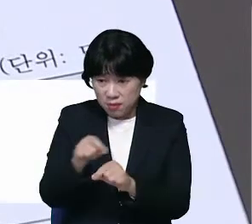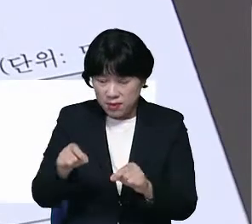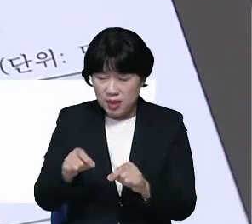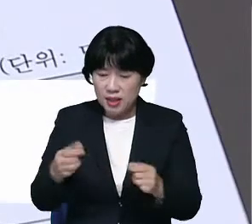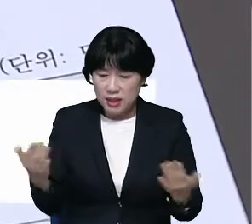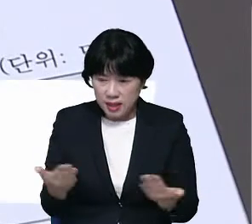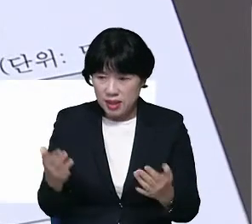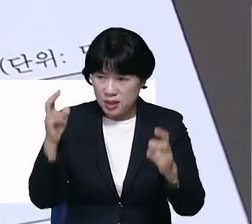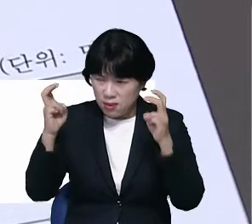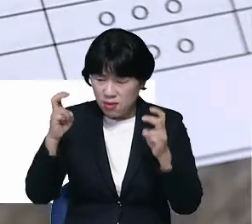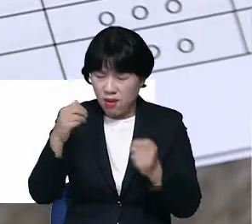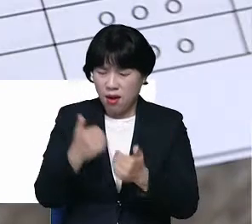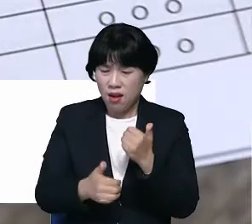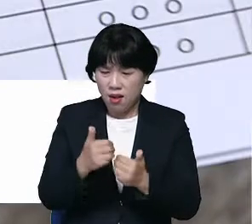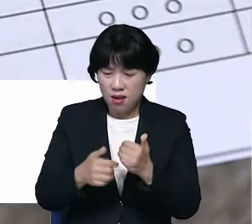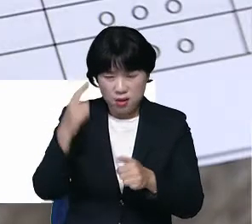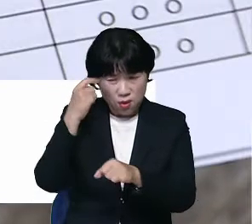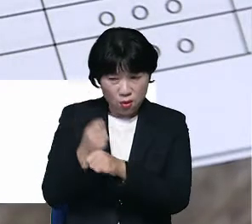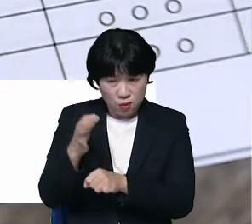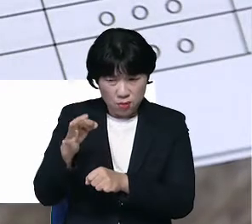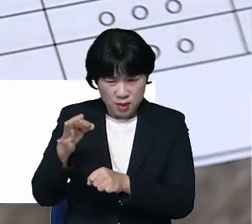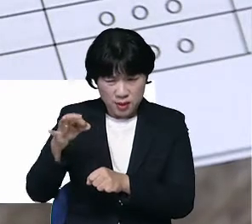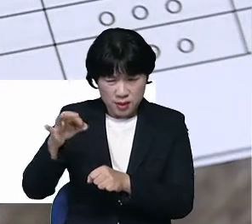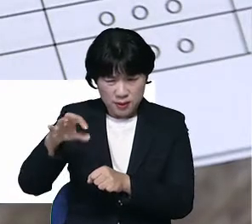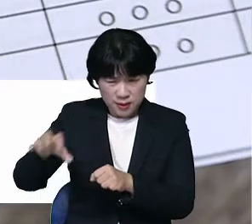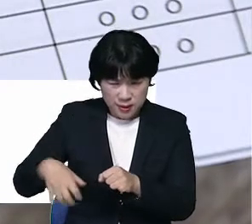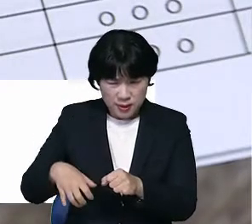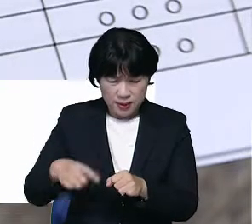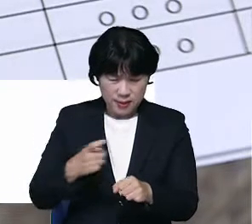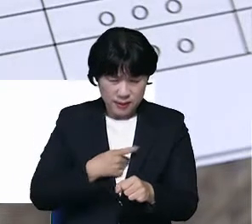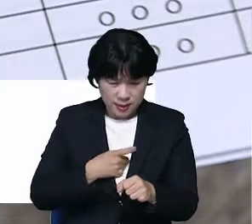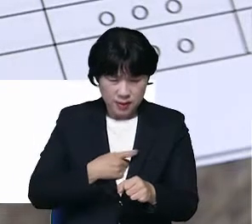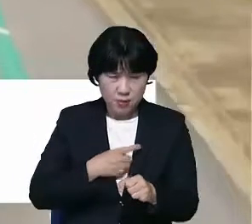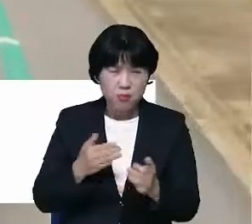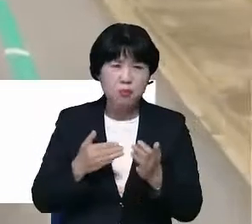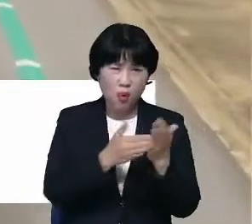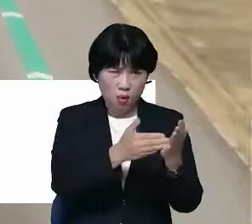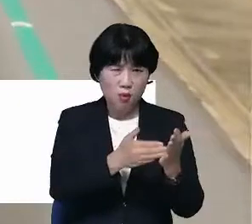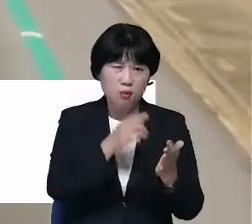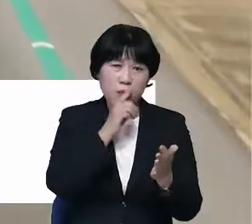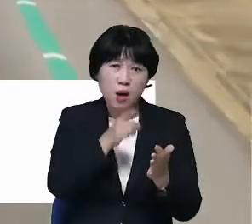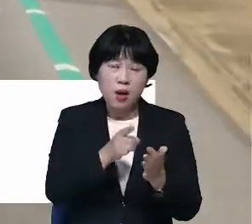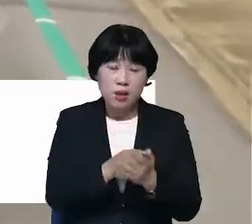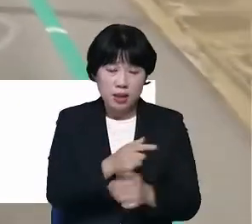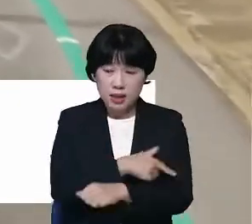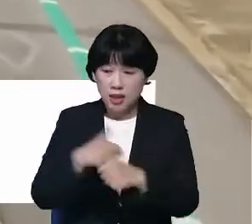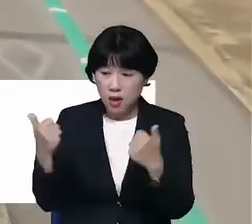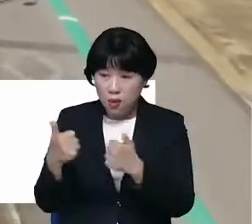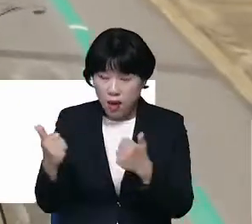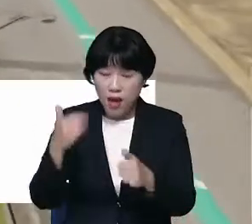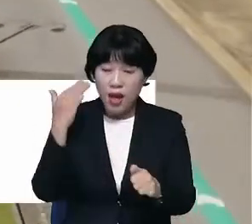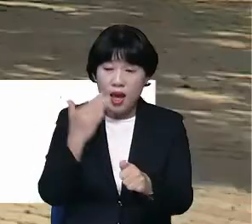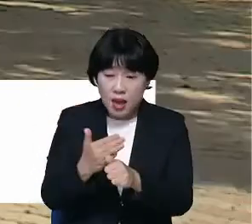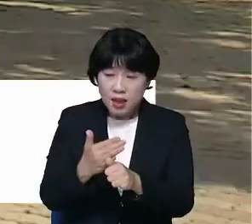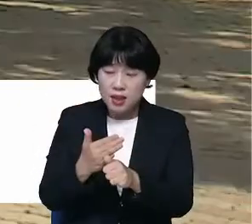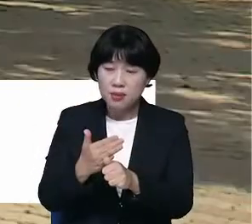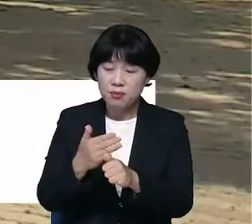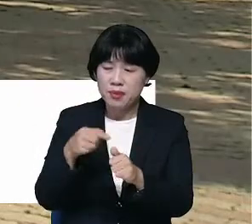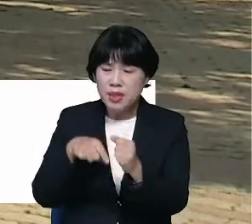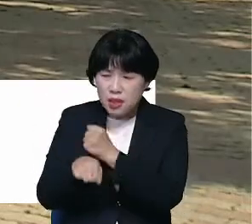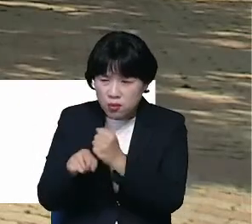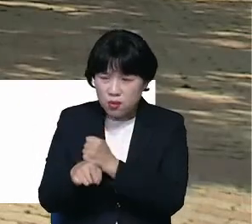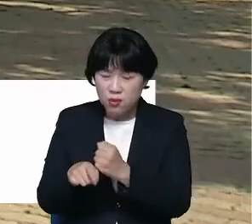갈등이 연구비 욱 제기로 이어졌다는 분석이 입니다 특히 이 사회가 내세운 해임 사유는 명분